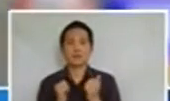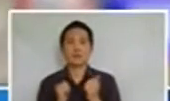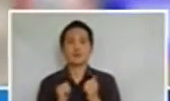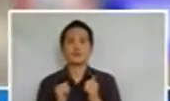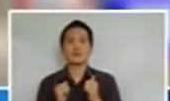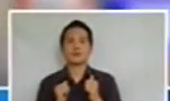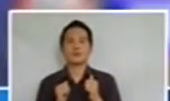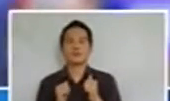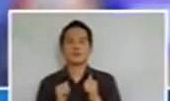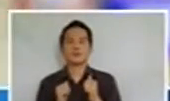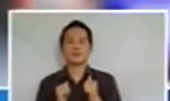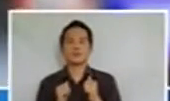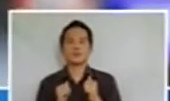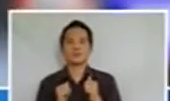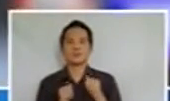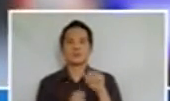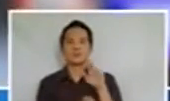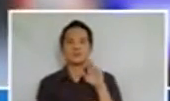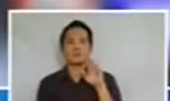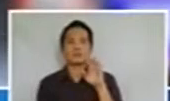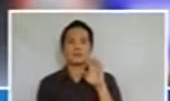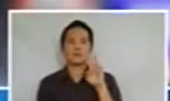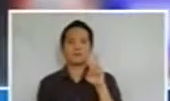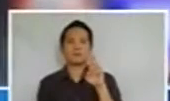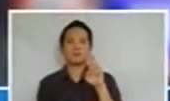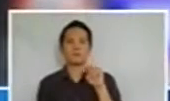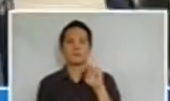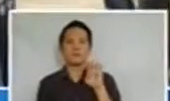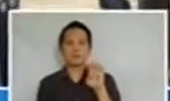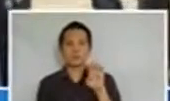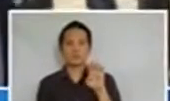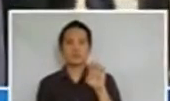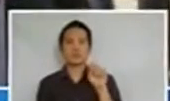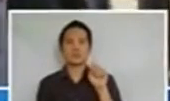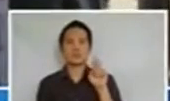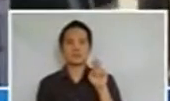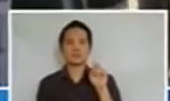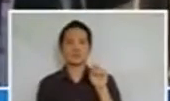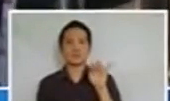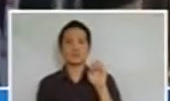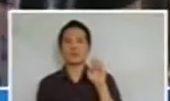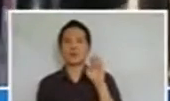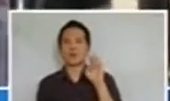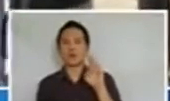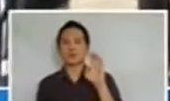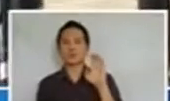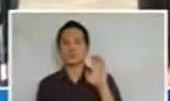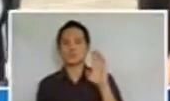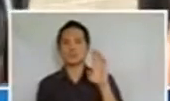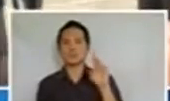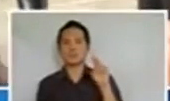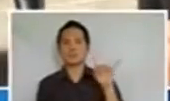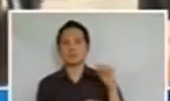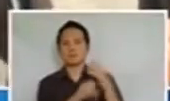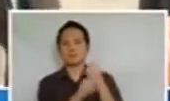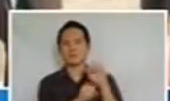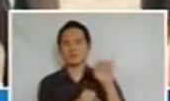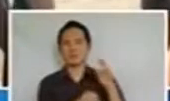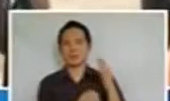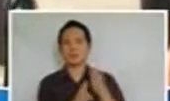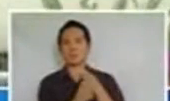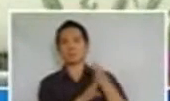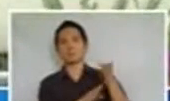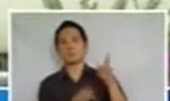sa kasalukuyan ay may listahan na sila. Nananawagan siya sa mga pasahero na i-avail ang nasabing alok ng